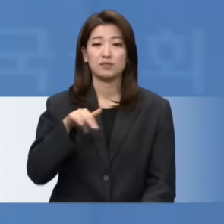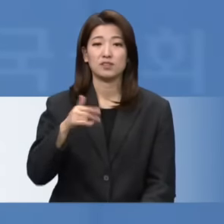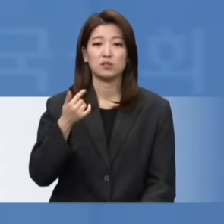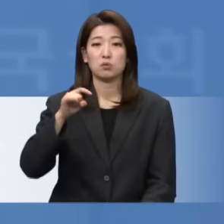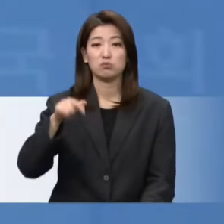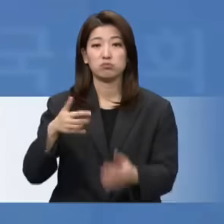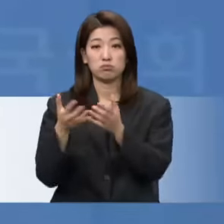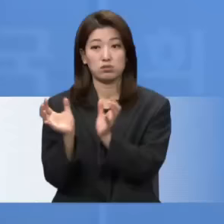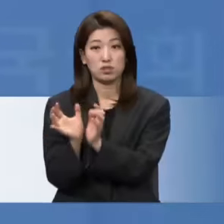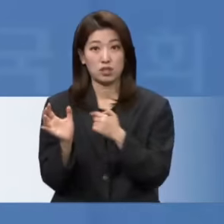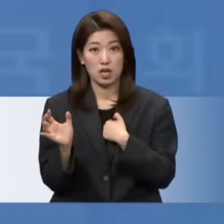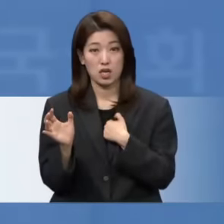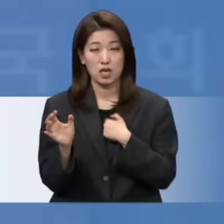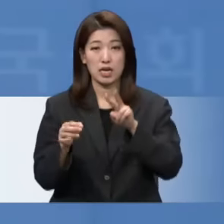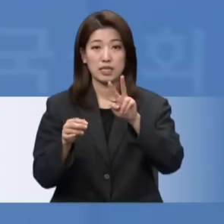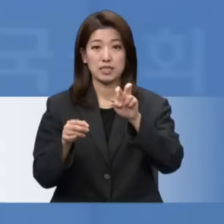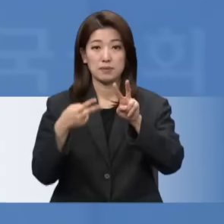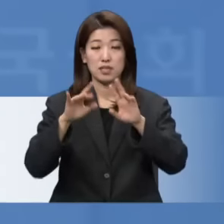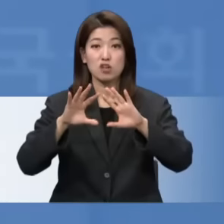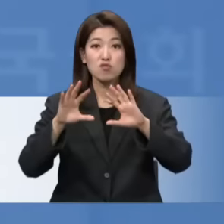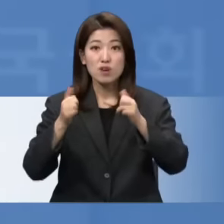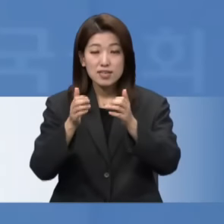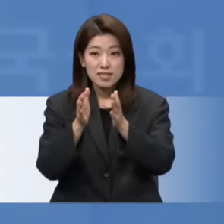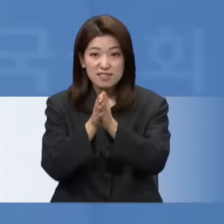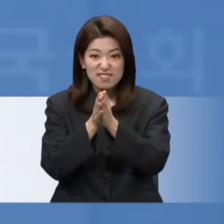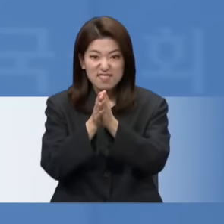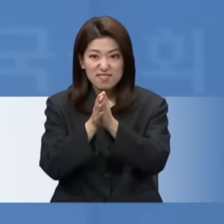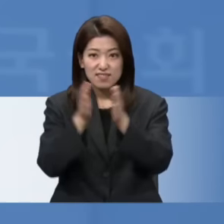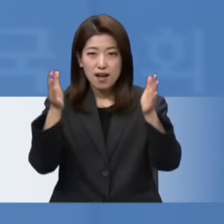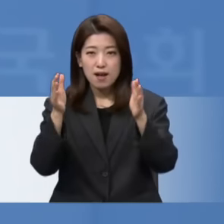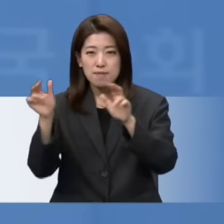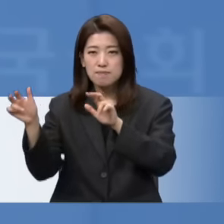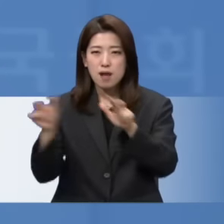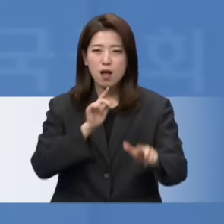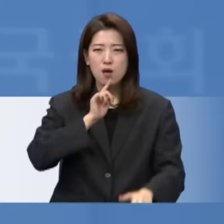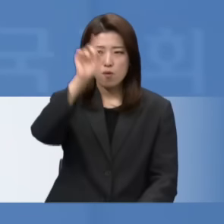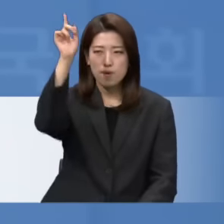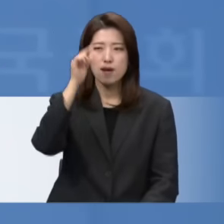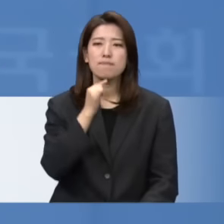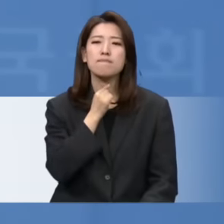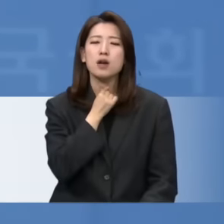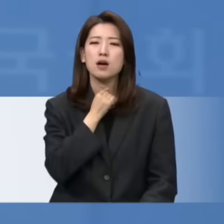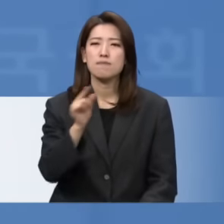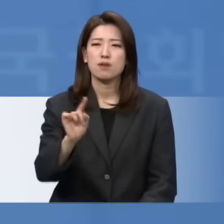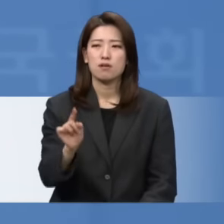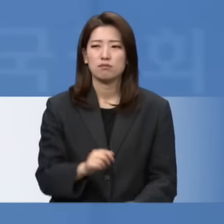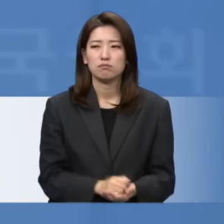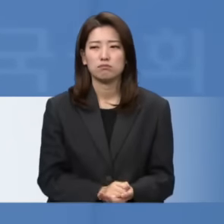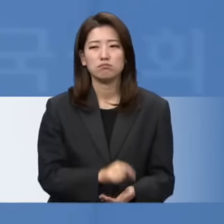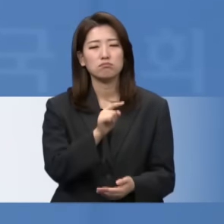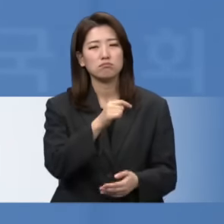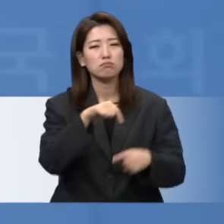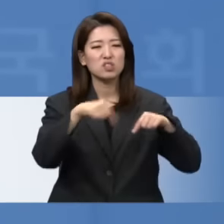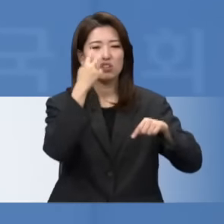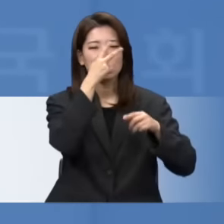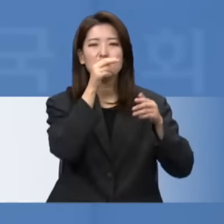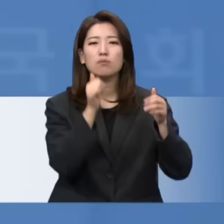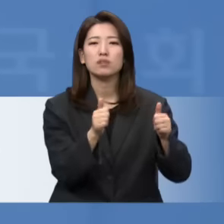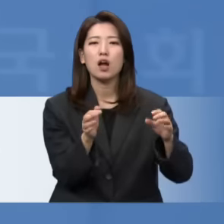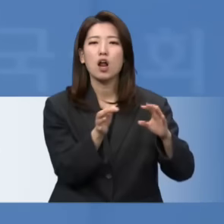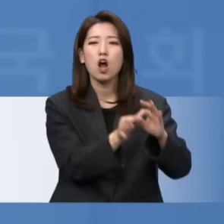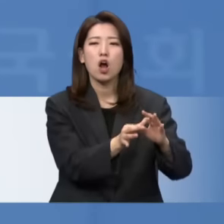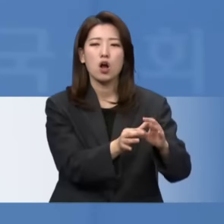국회개원 즉시 정치 검찰의 고발사주 의혹 윤성열 검찰총장 징계 관련